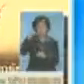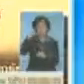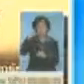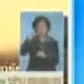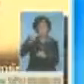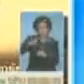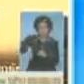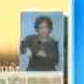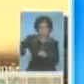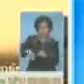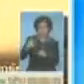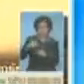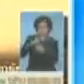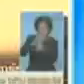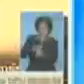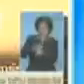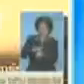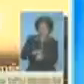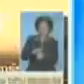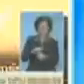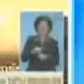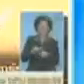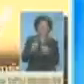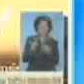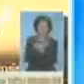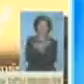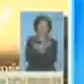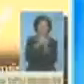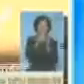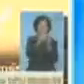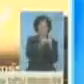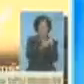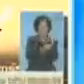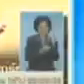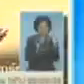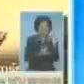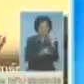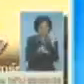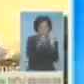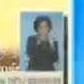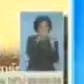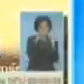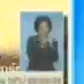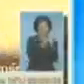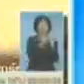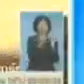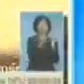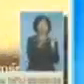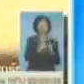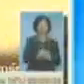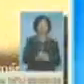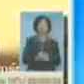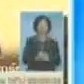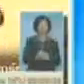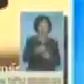ะพอรองนายกออกมาพูดแบบนี้เนี่ยเหมือนกับอ้าวถ้าอย่างนั้นทหารเนี่ยผิดหรือไงไปวิสามันฆาตกรรมเขาอะใช่ไ